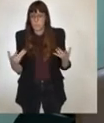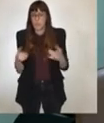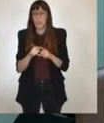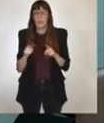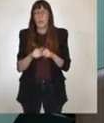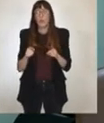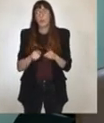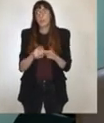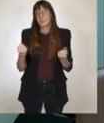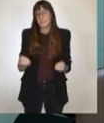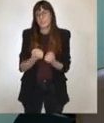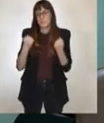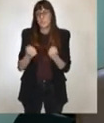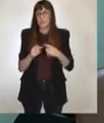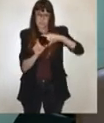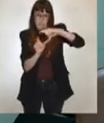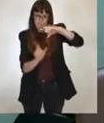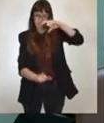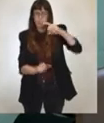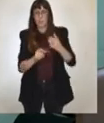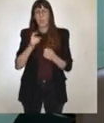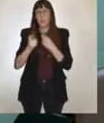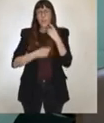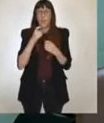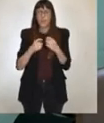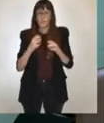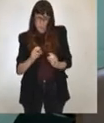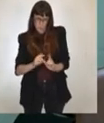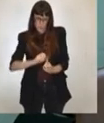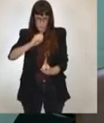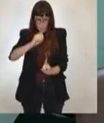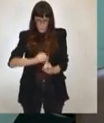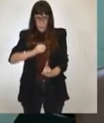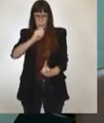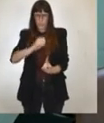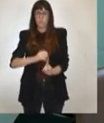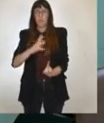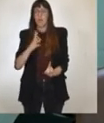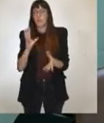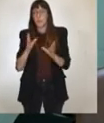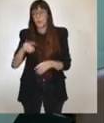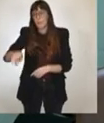qui peut-être ne vous parle pas, mais à mon avis parle à un certain nombre de femmes qui